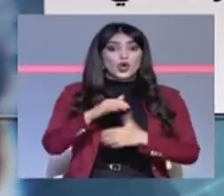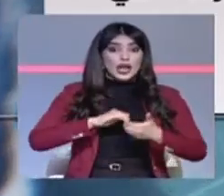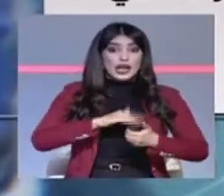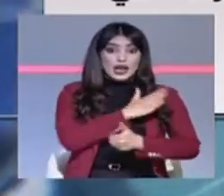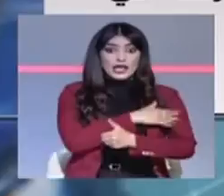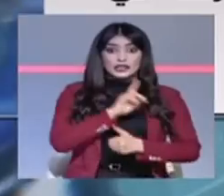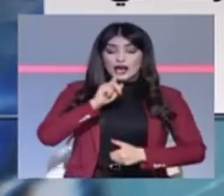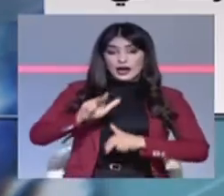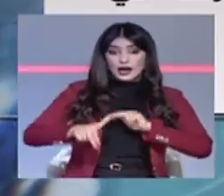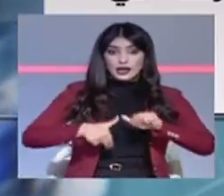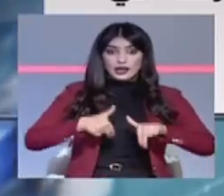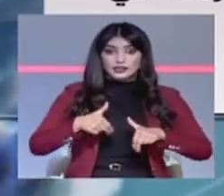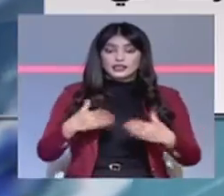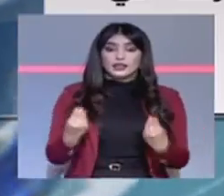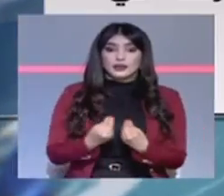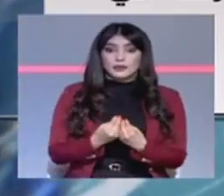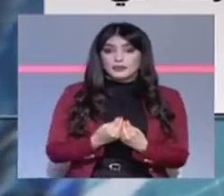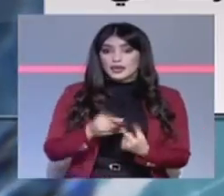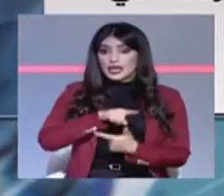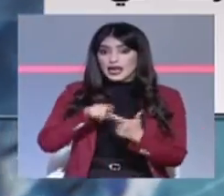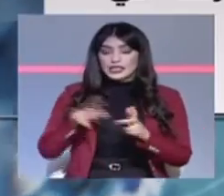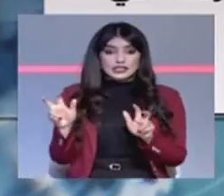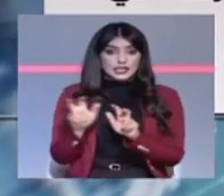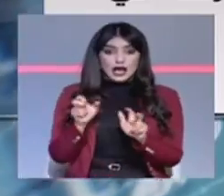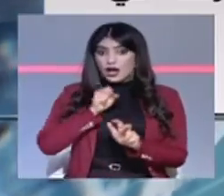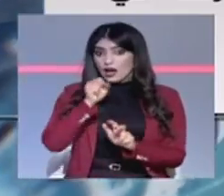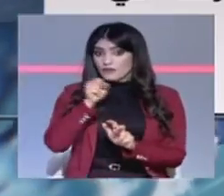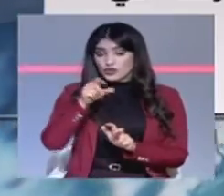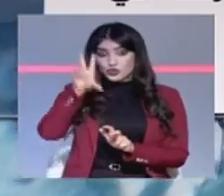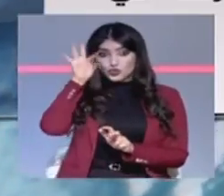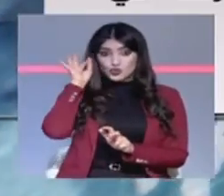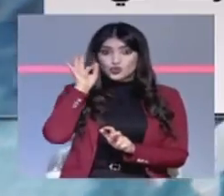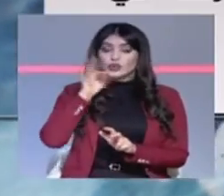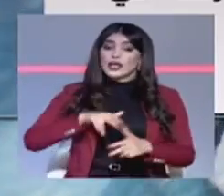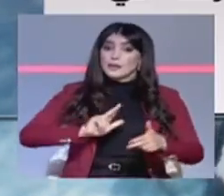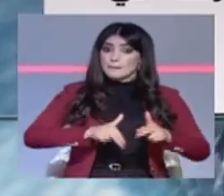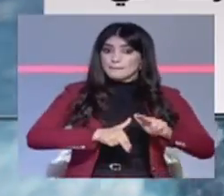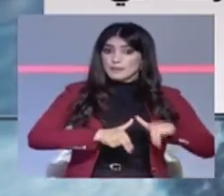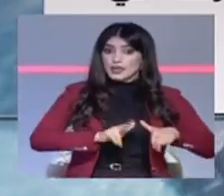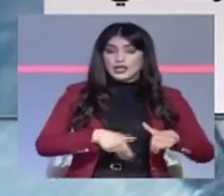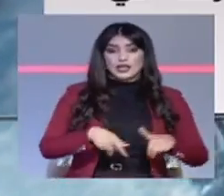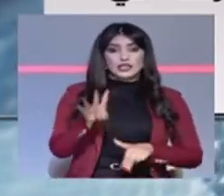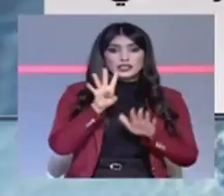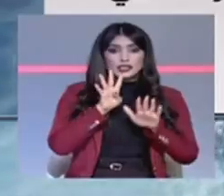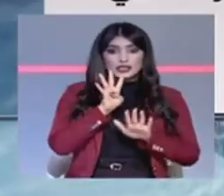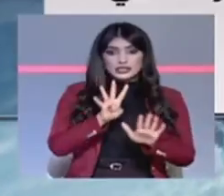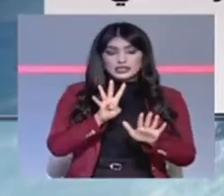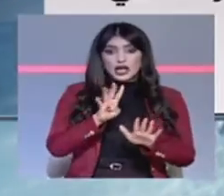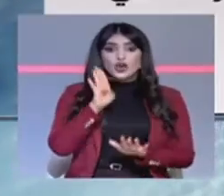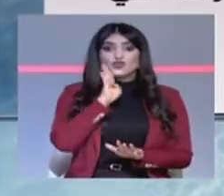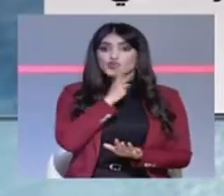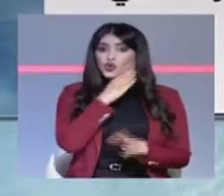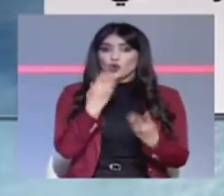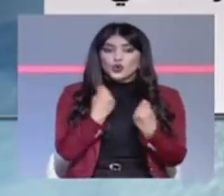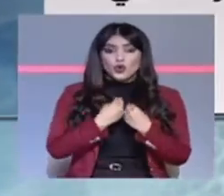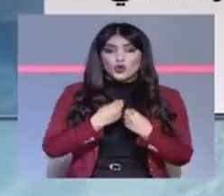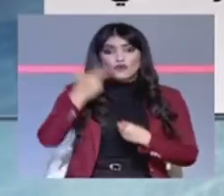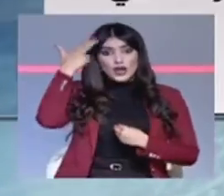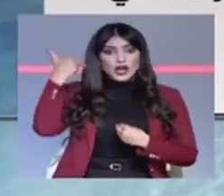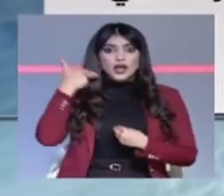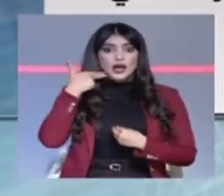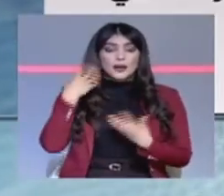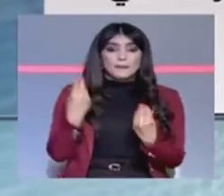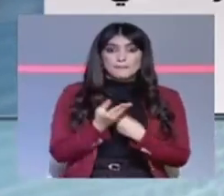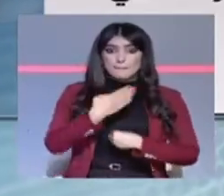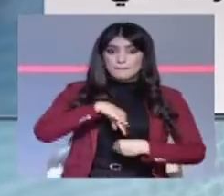الاتفاقيه الاطاريه الشامله للصحفيين التونسيين التي تم امضاها في التاسع من في في قصر الحكومه بالقصبه مع